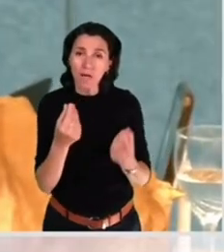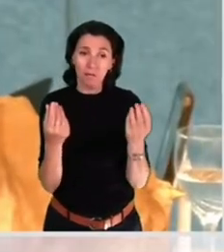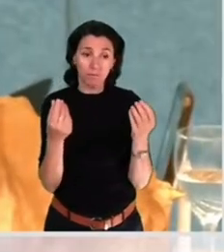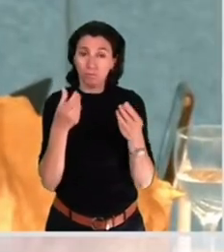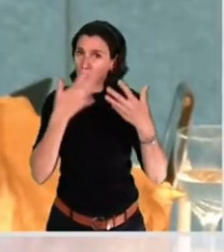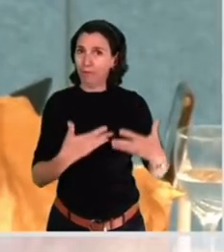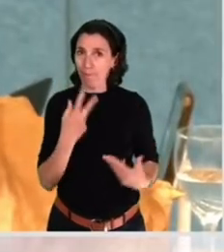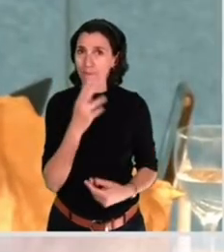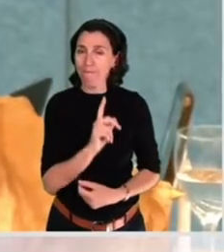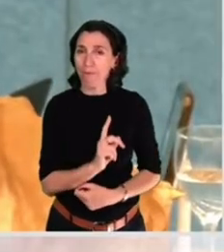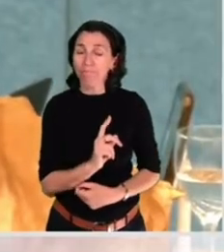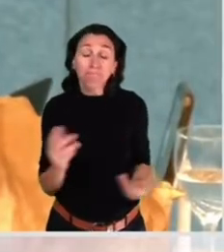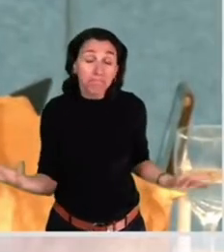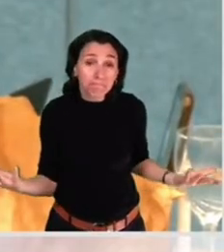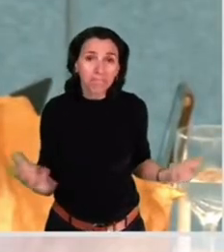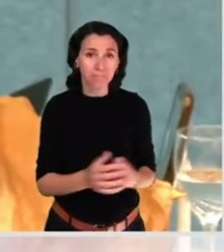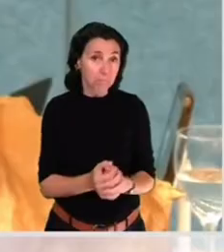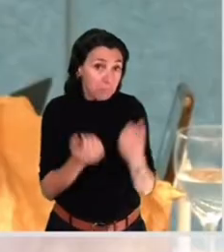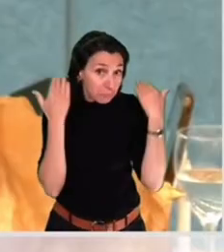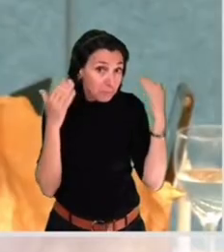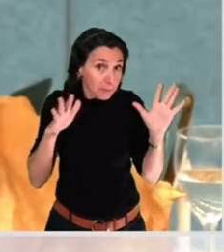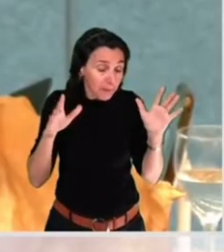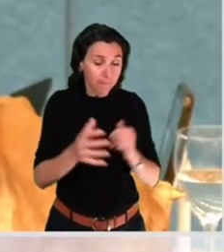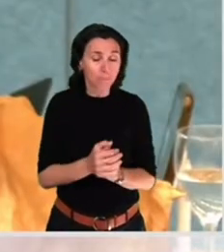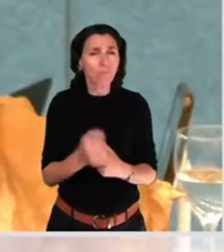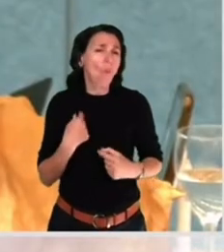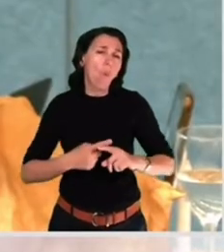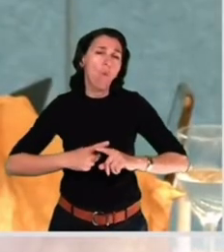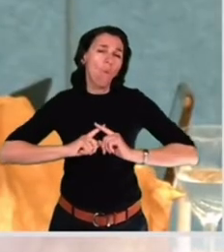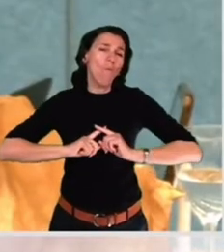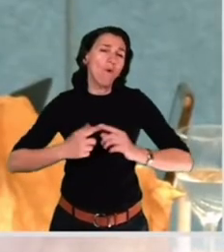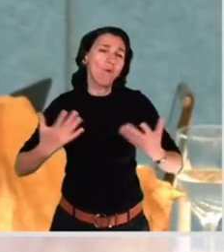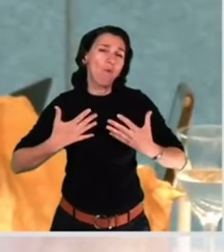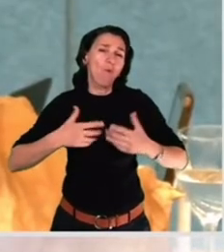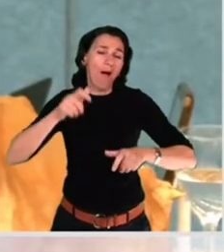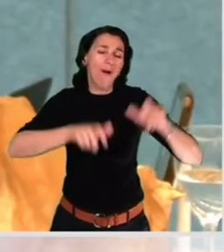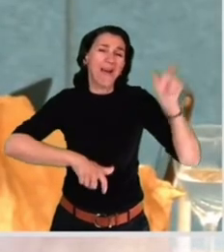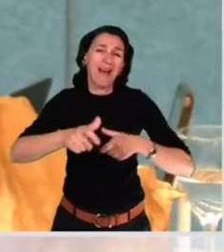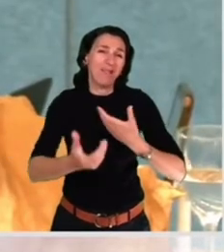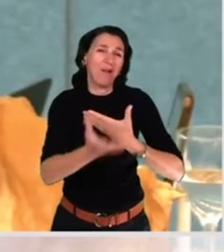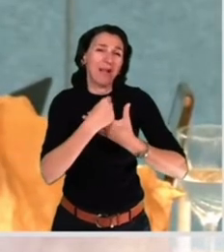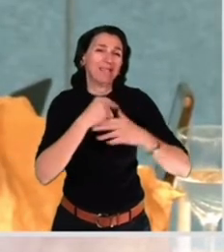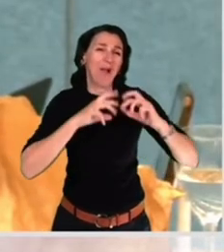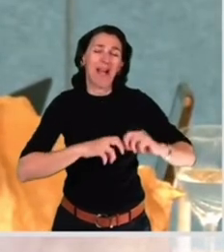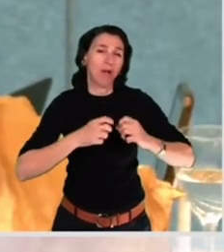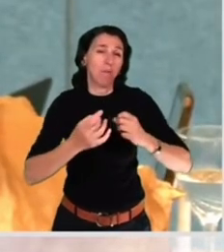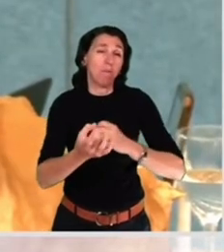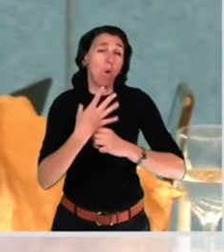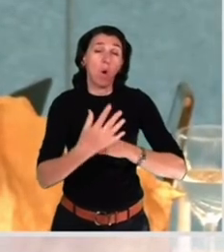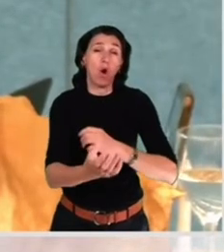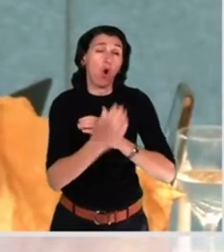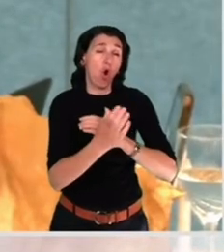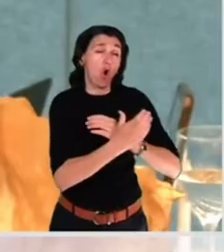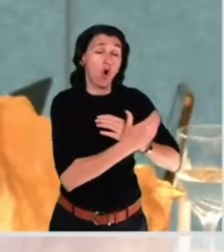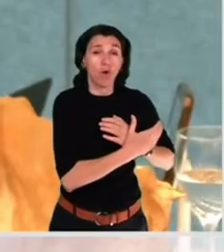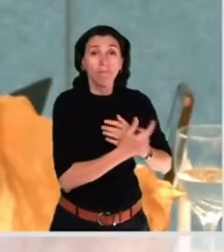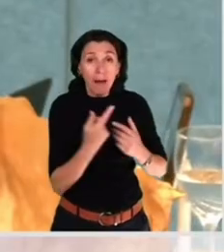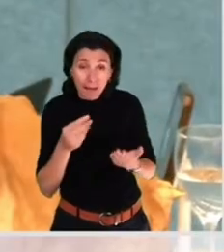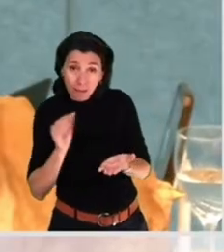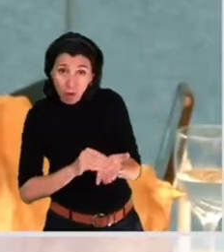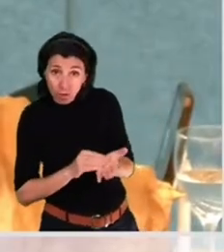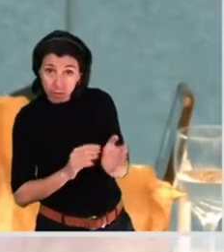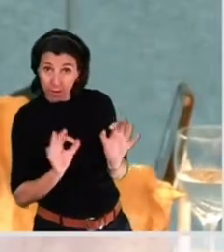que convaincu qu'une grande majorité des contributions se sont opposées à ce projet, mais cela n'apparaît nulle part.